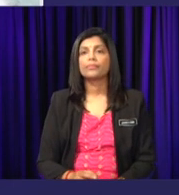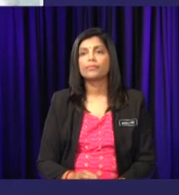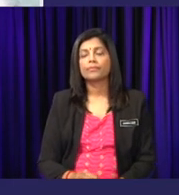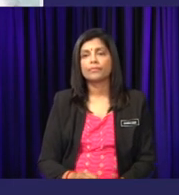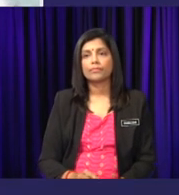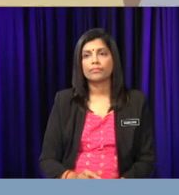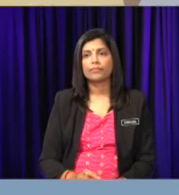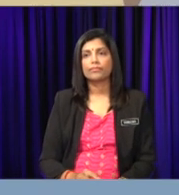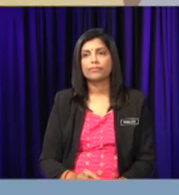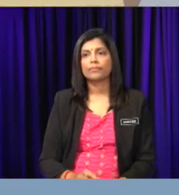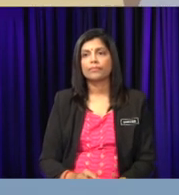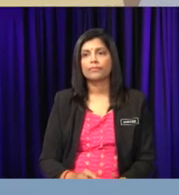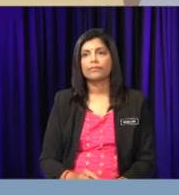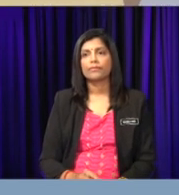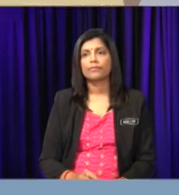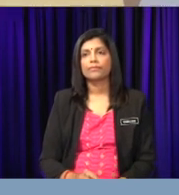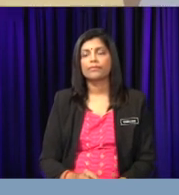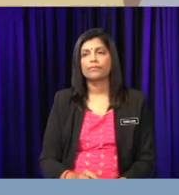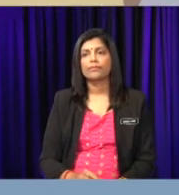Siapanya yang super